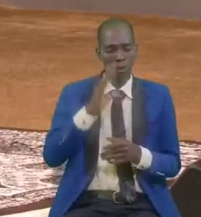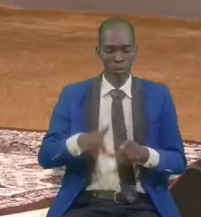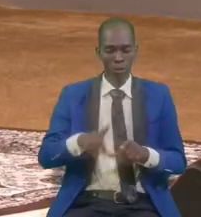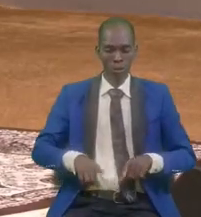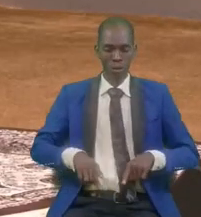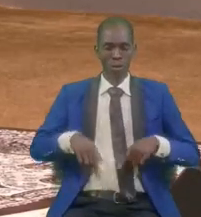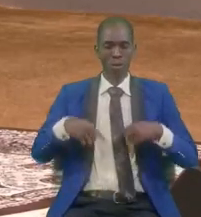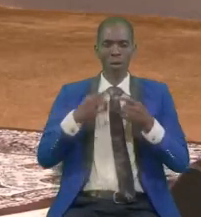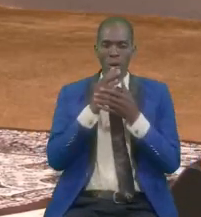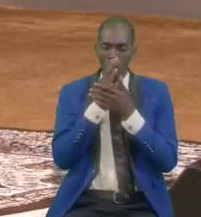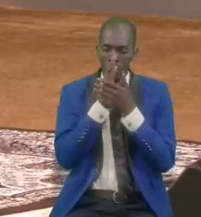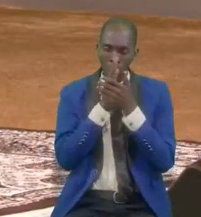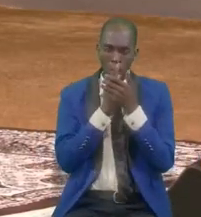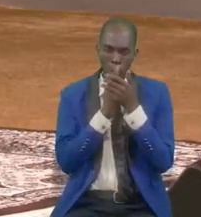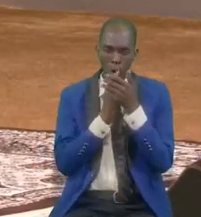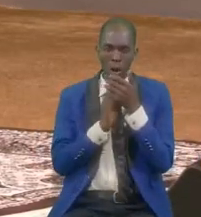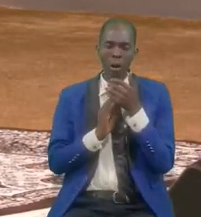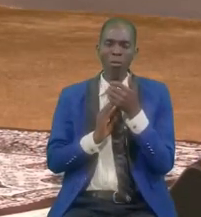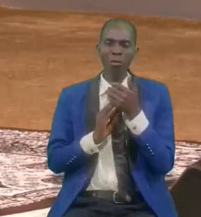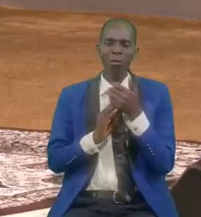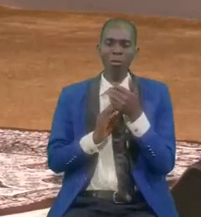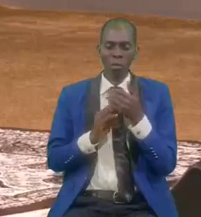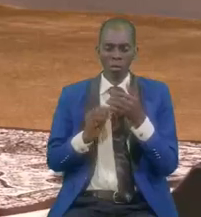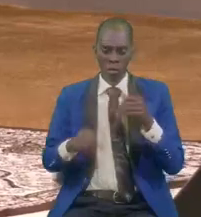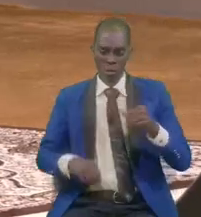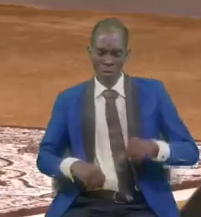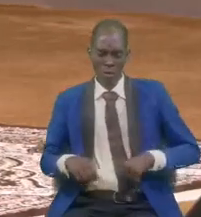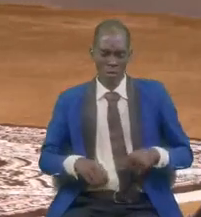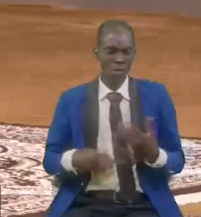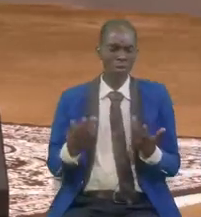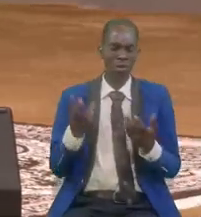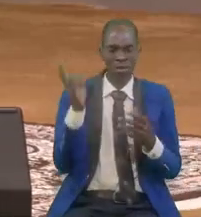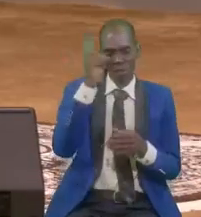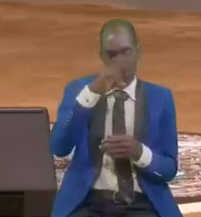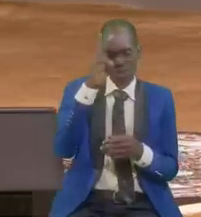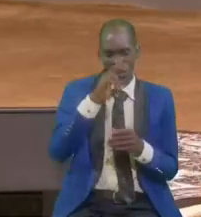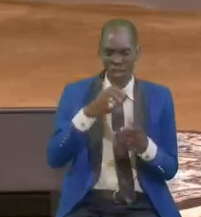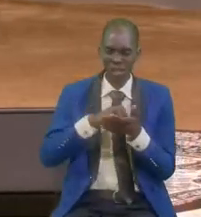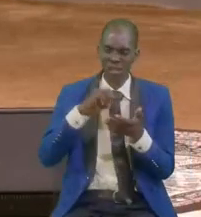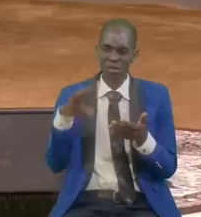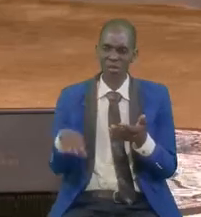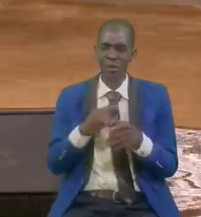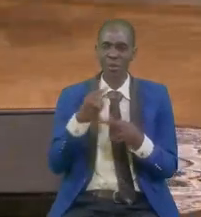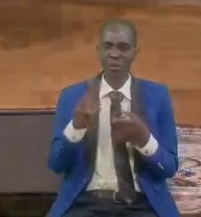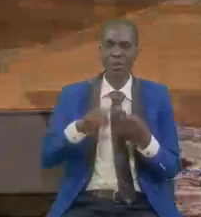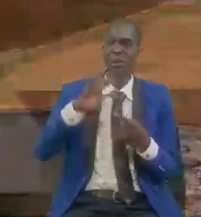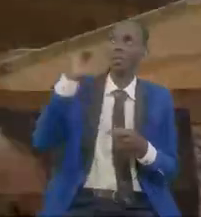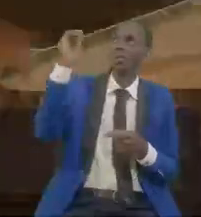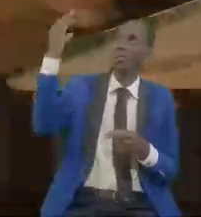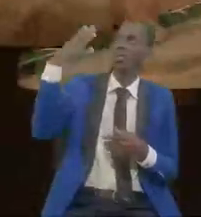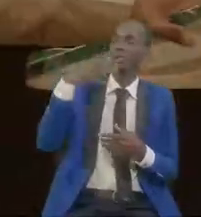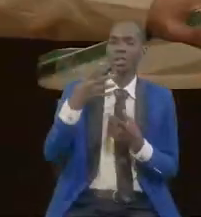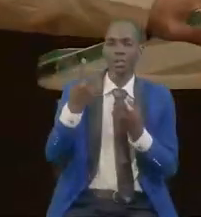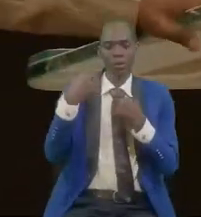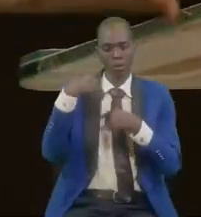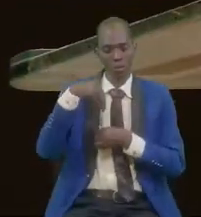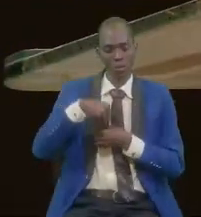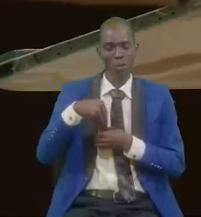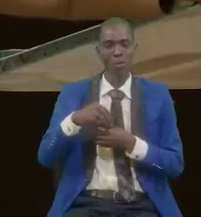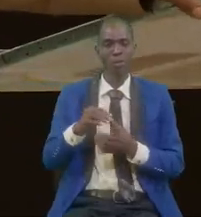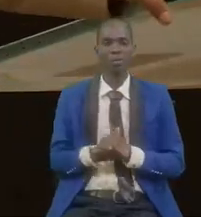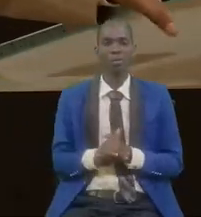le siècle présent. La frivolité est ôtée et quand la grâce rentre dans la